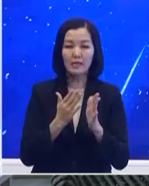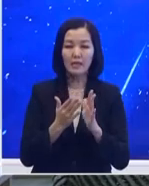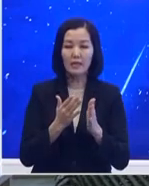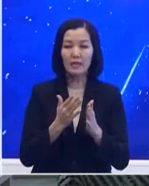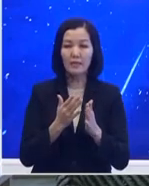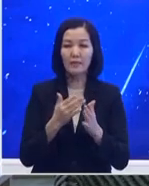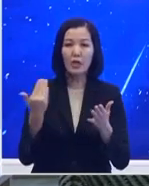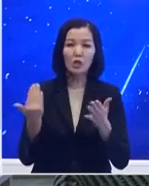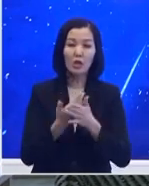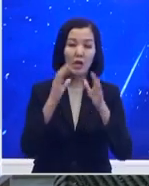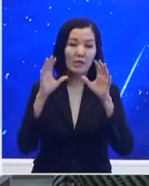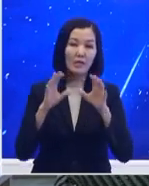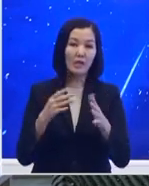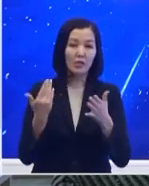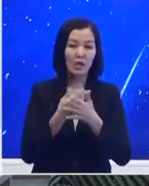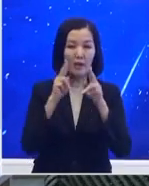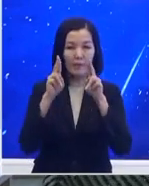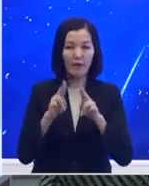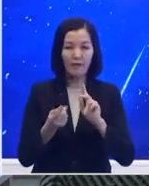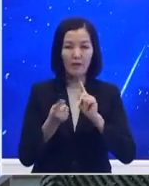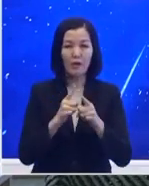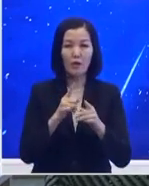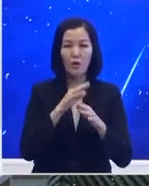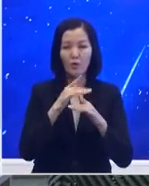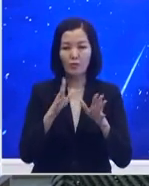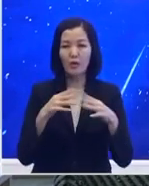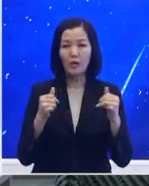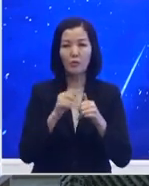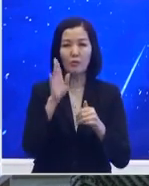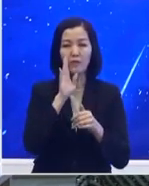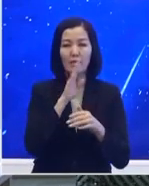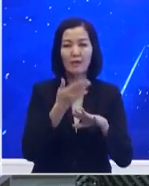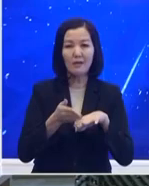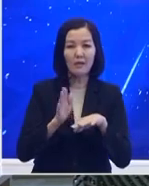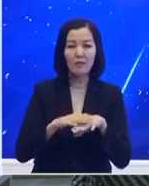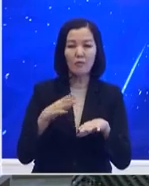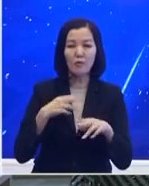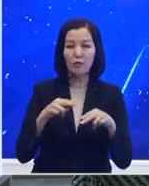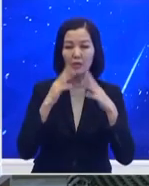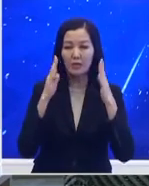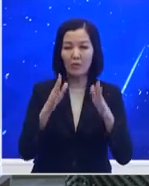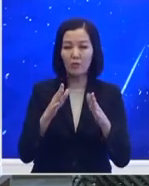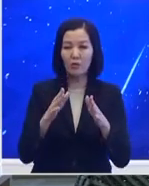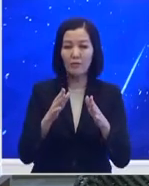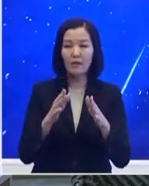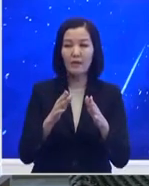заңға ауысқандықтан бірталай отбасы аналары қиын жағдайға тап болып қалды. Біз осыны ескере отырып,